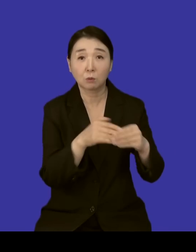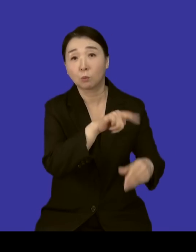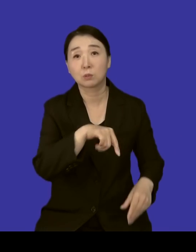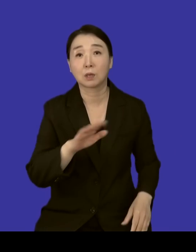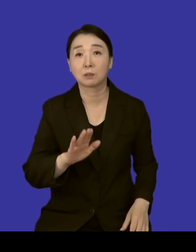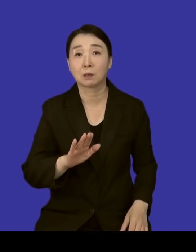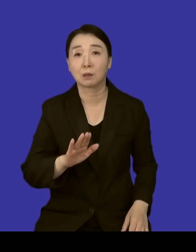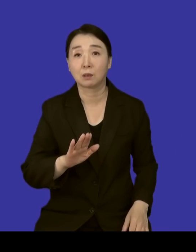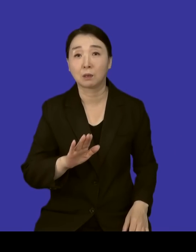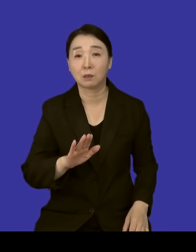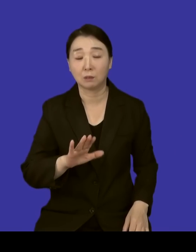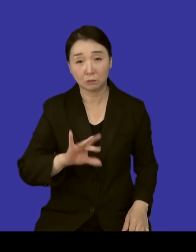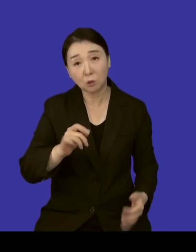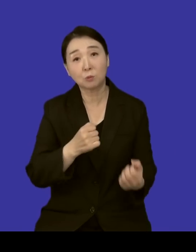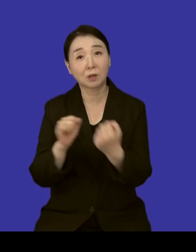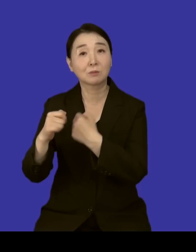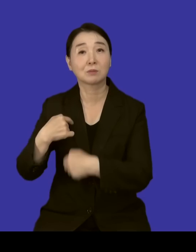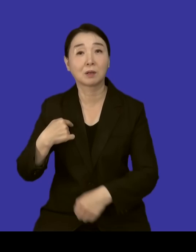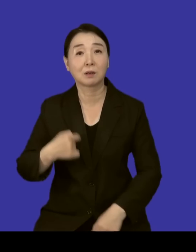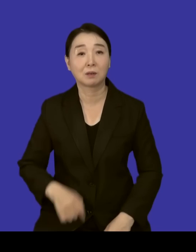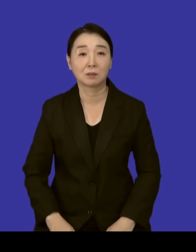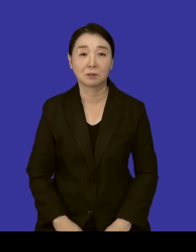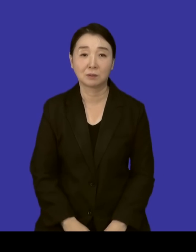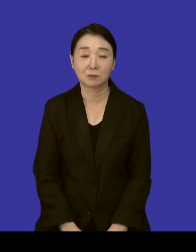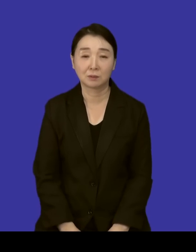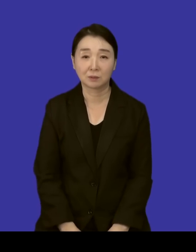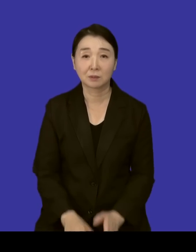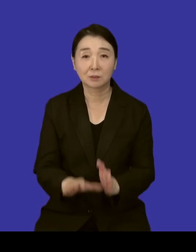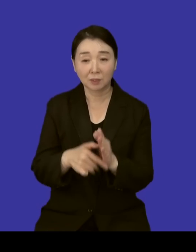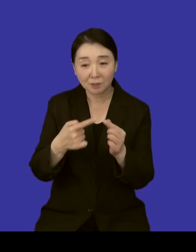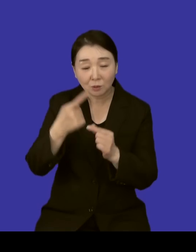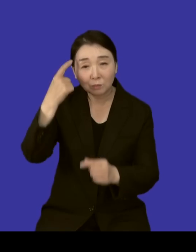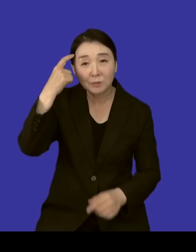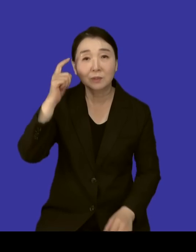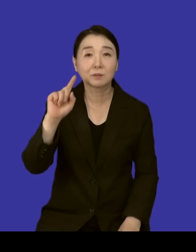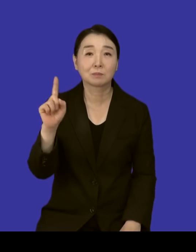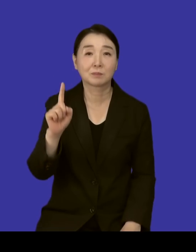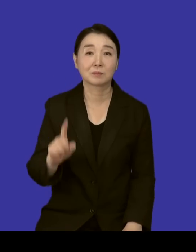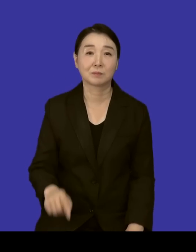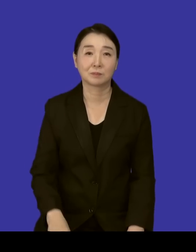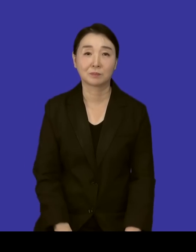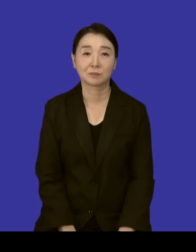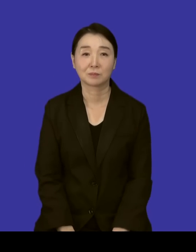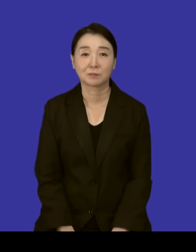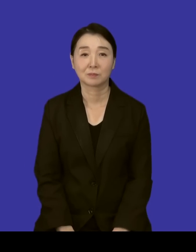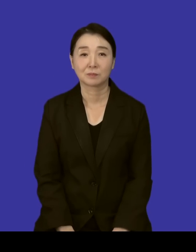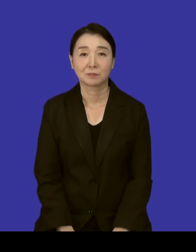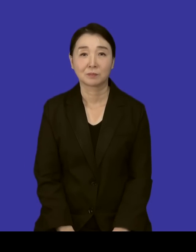나왔는데. 근데 제가 그때 드는 첫 번째 생각이 예.